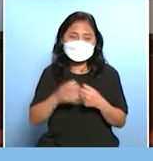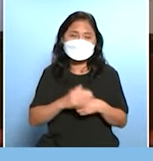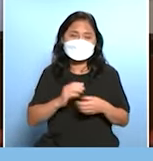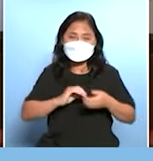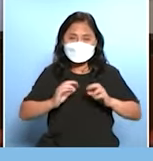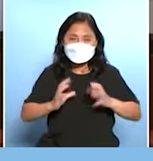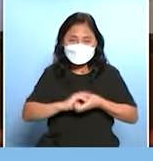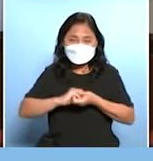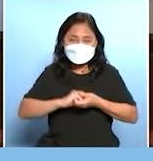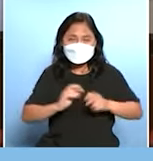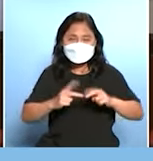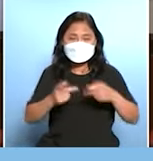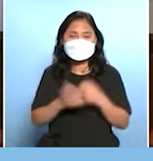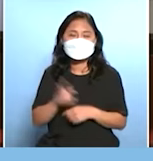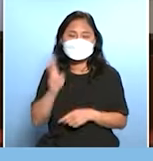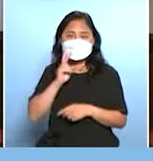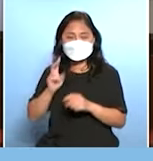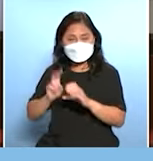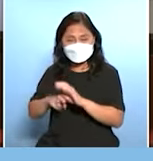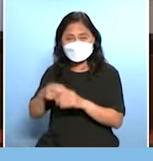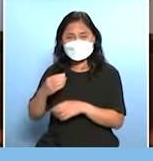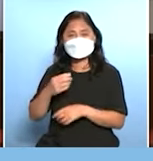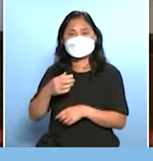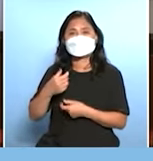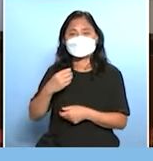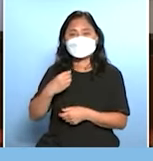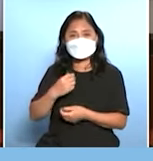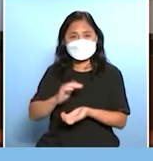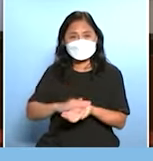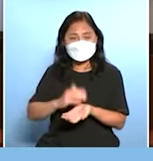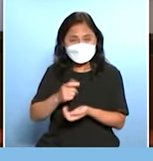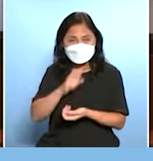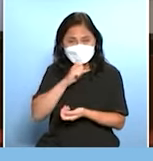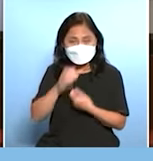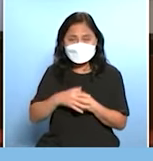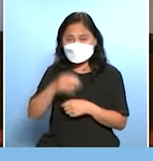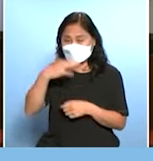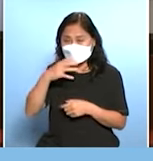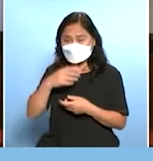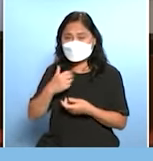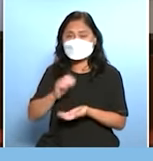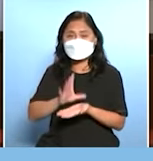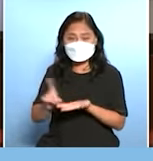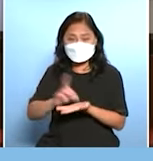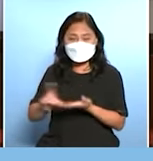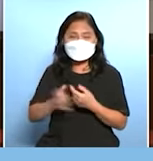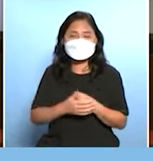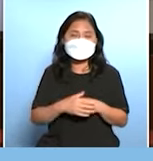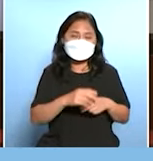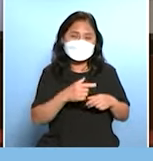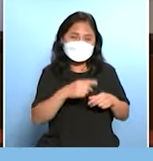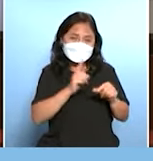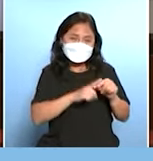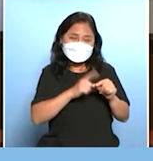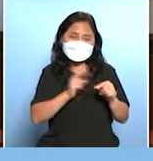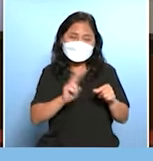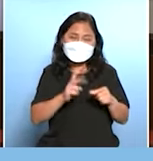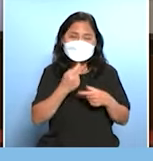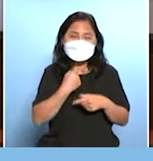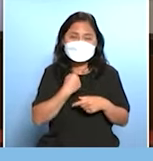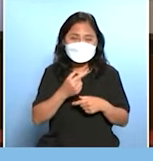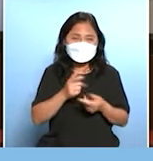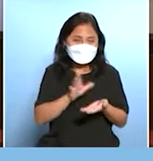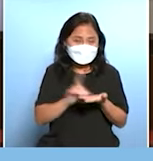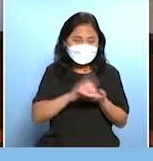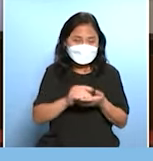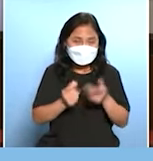醫是有藥劑師，但中藥執藥院同樣是需要不少的專業知識，我們有沒有條例是可以推動